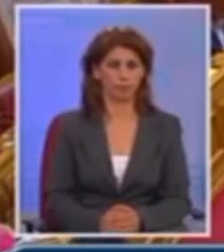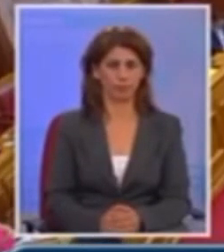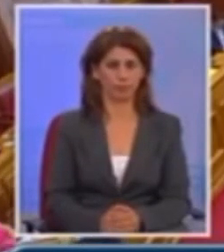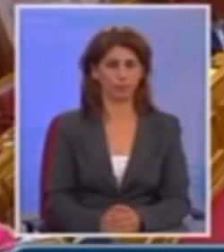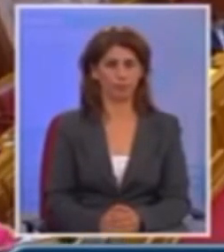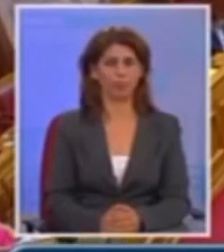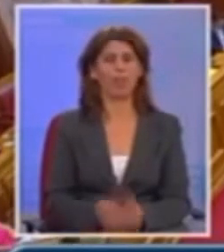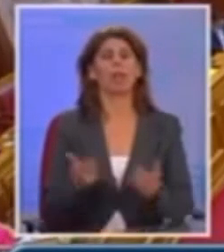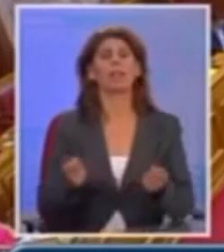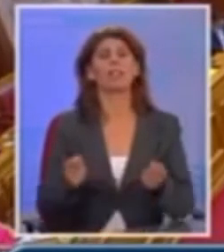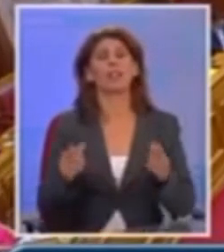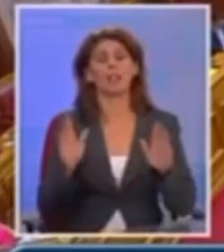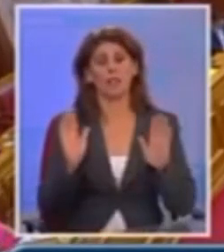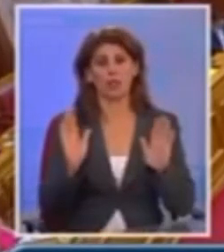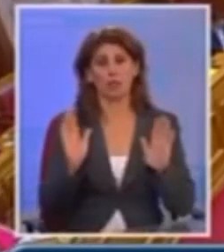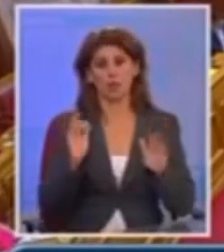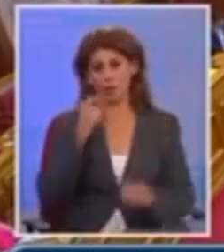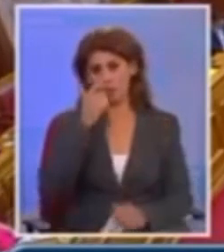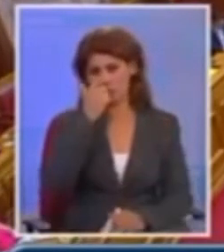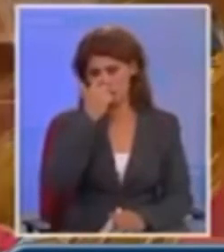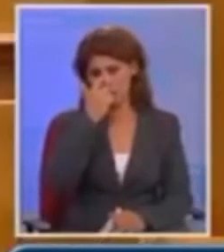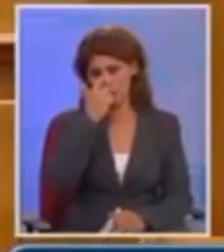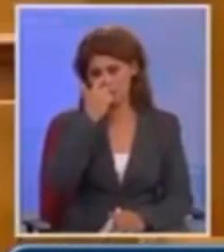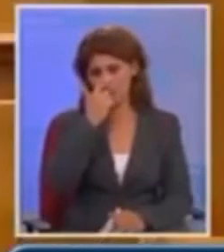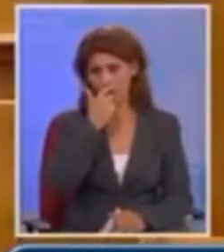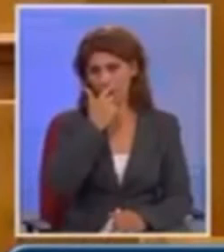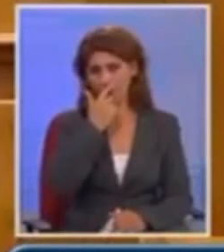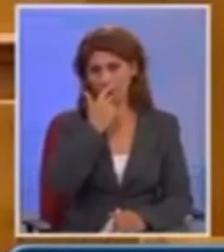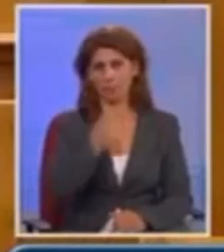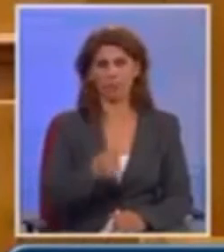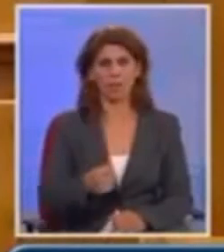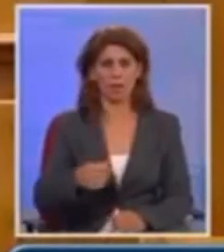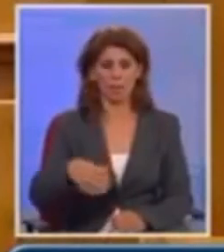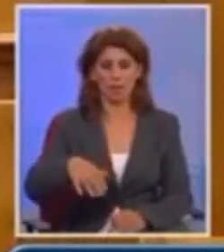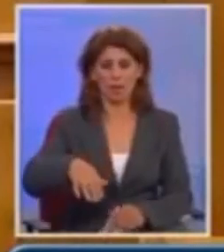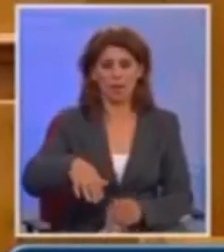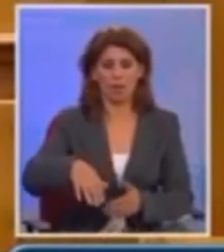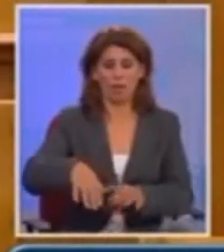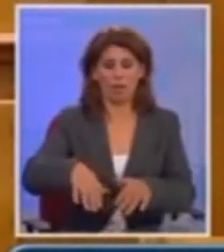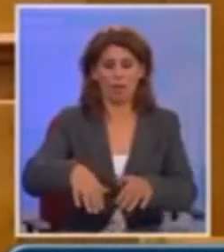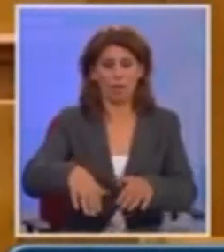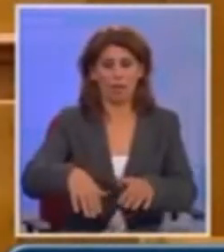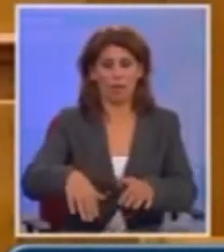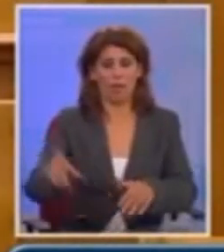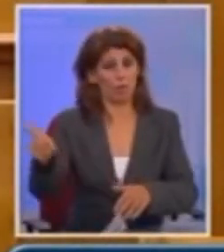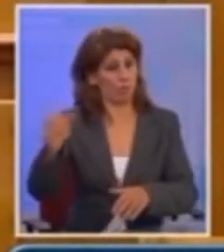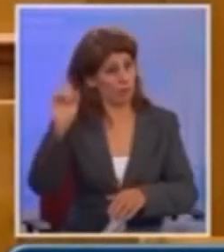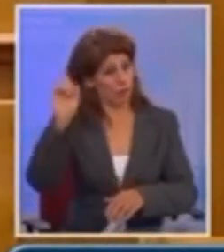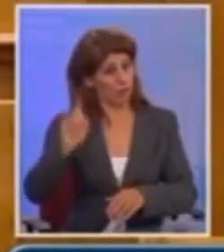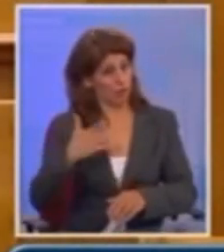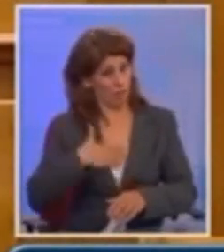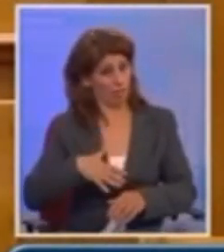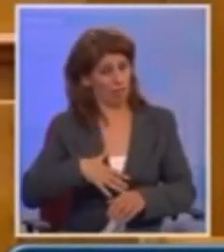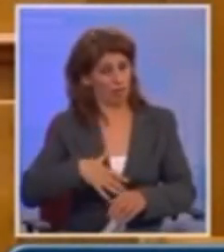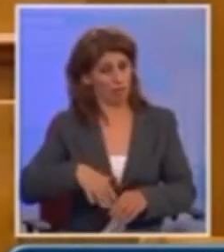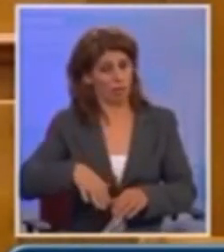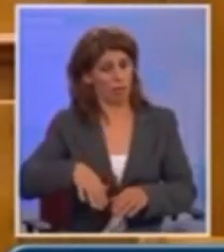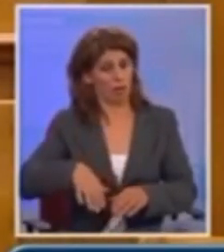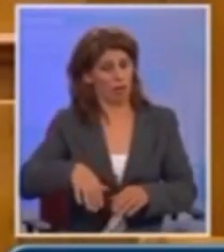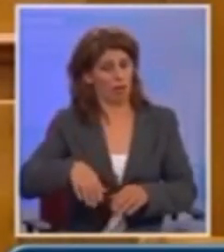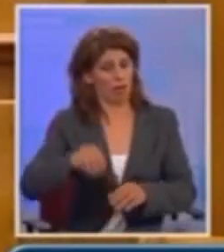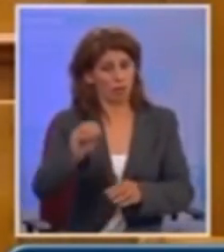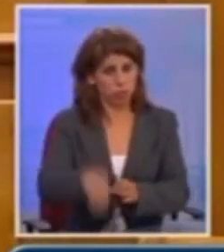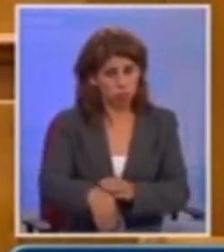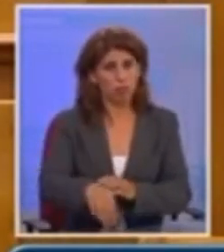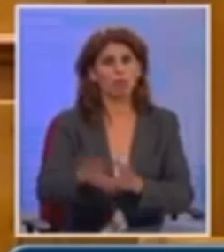Και δεν το κάνουν με το χέρι τρεμάμενο, όπως θα θέλατε. Το